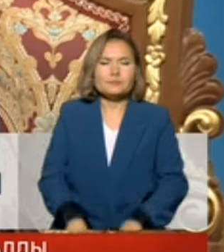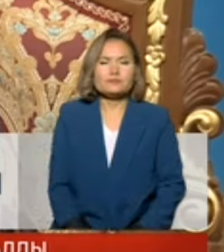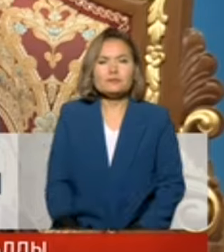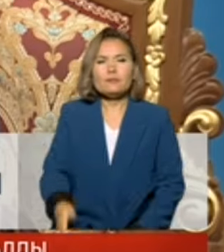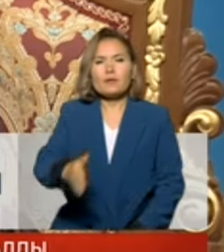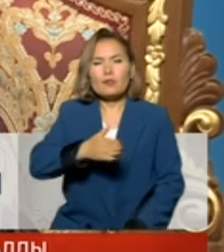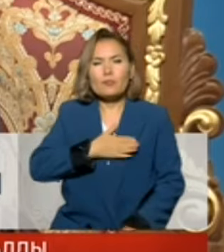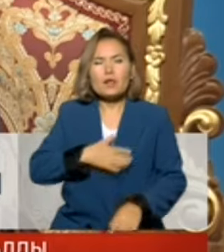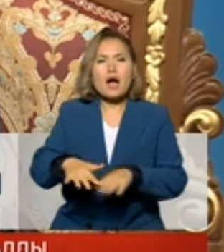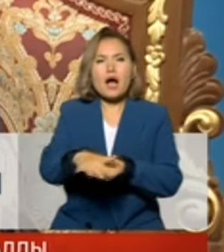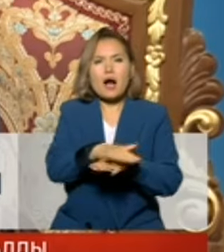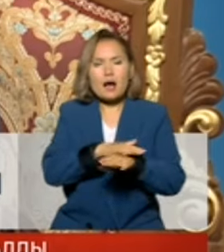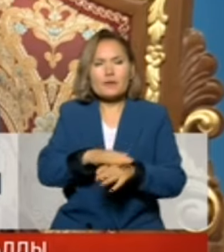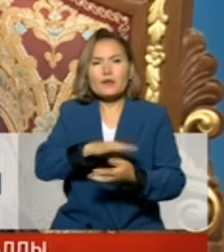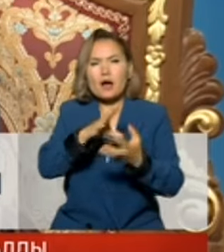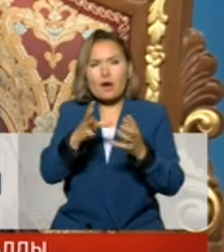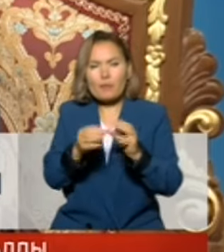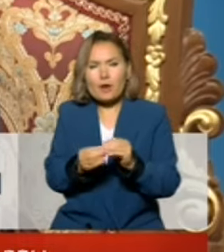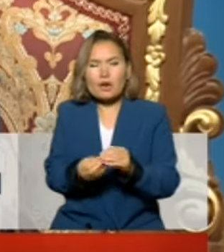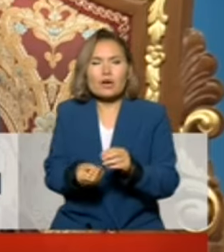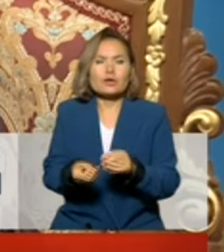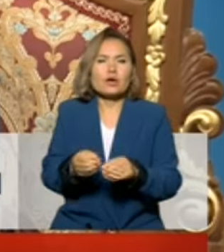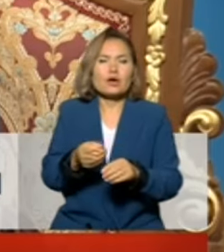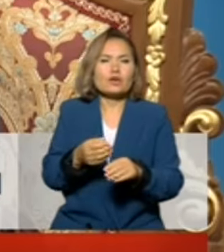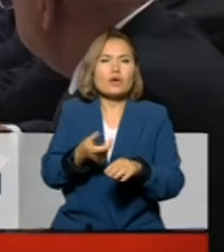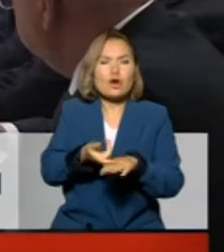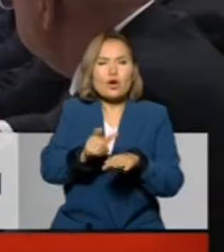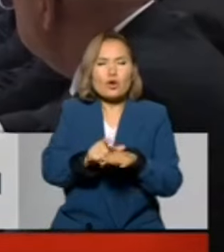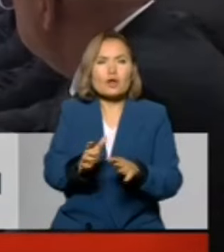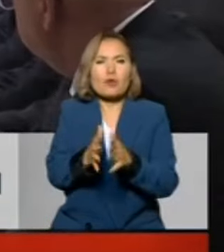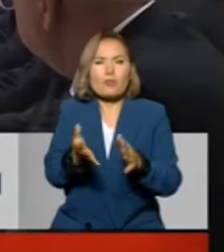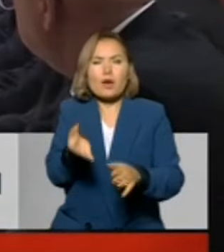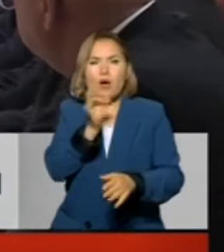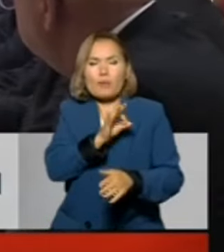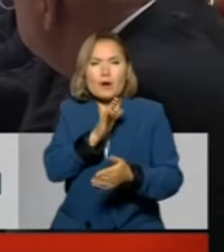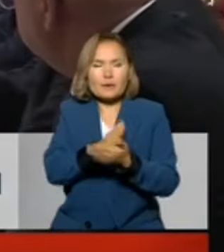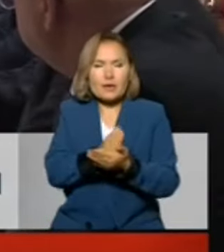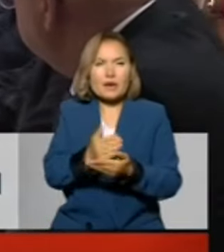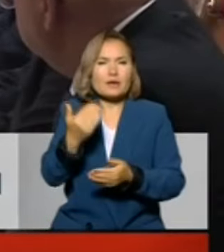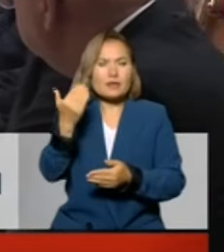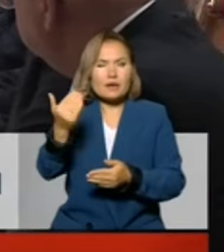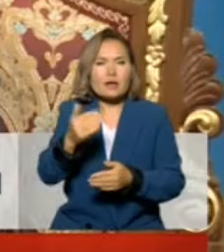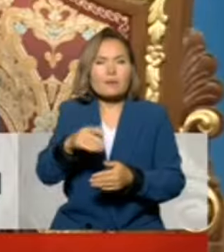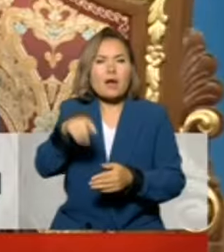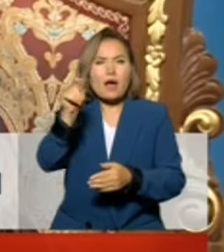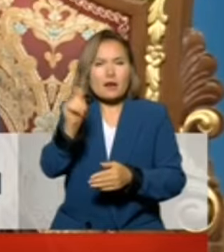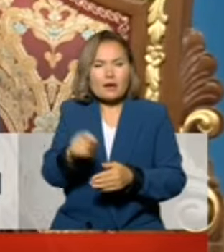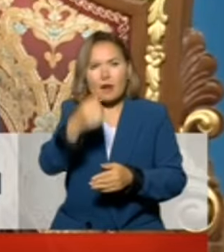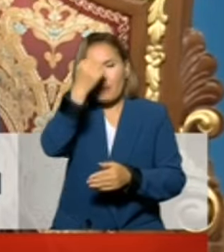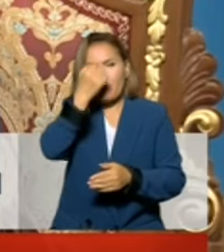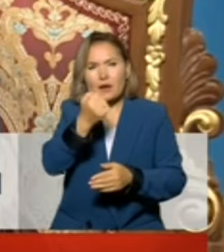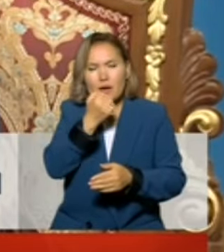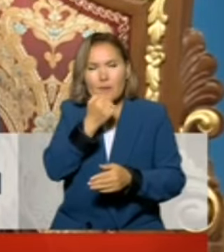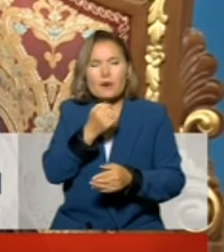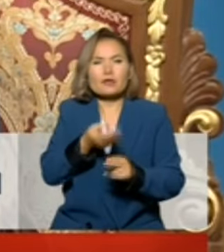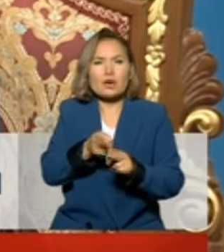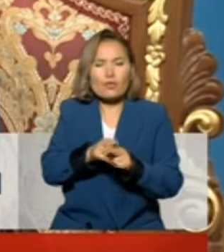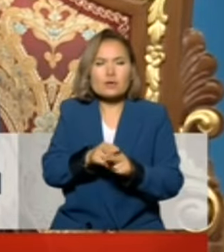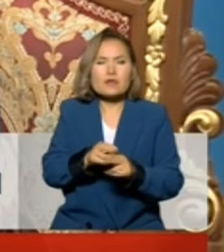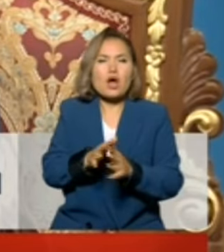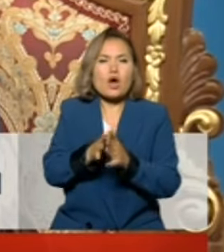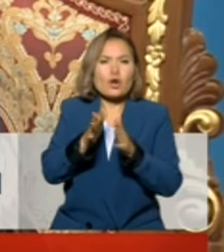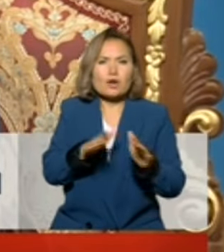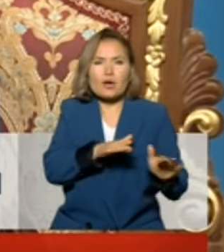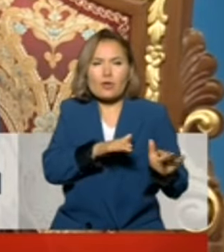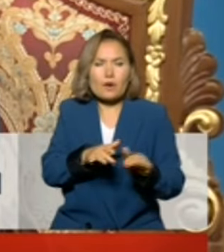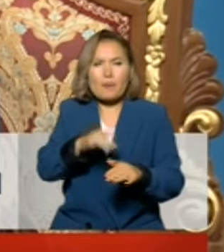Бұл халықтарымыздың түпкілікті мүддесіне сай келеді деп сенемін. Сіздің бүгінгі сапарыңыз аясында бірқатар іс-шаралар ұйымдастырылады. Қазақстанның мәдениет